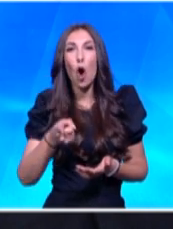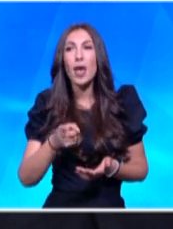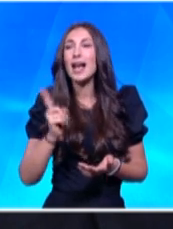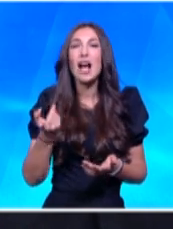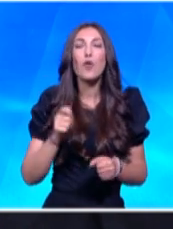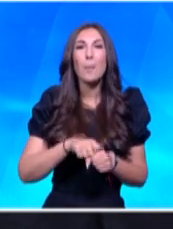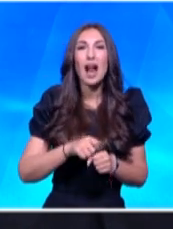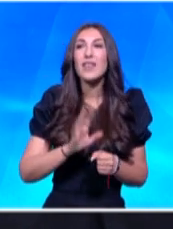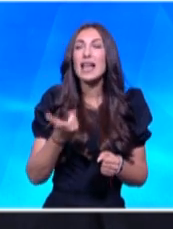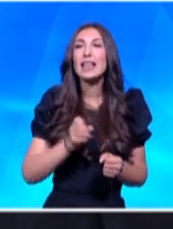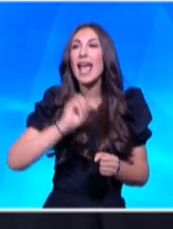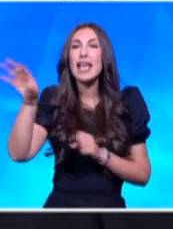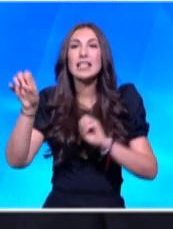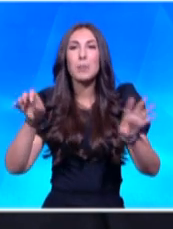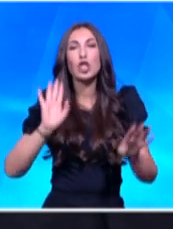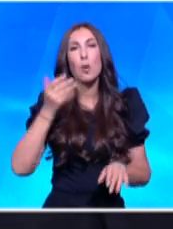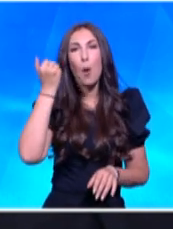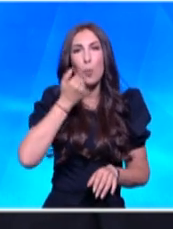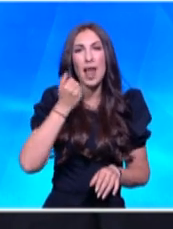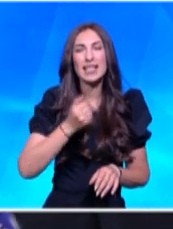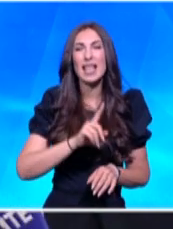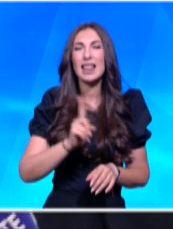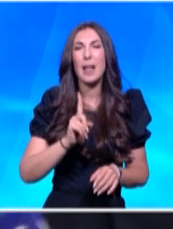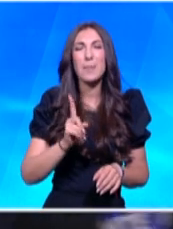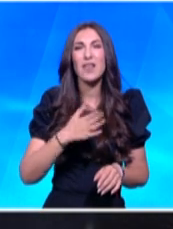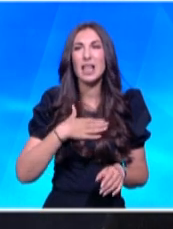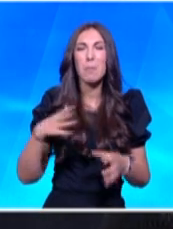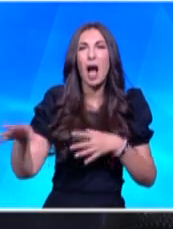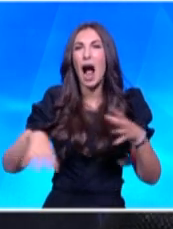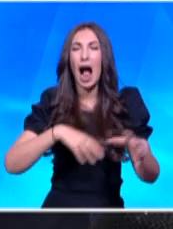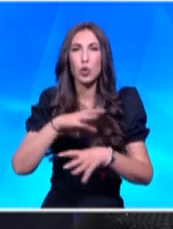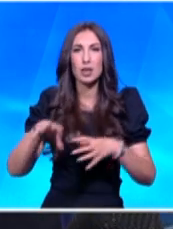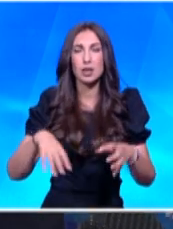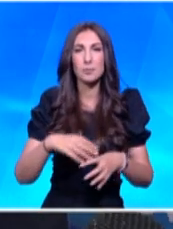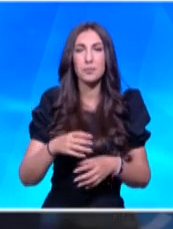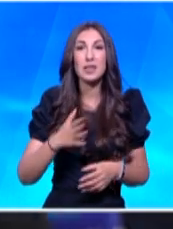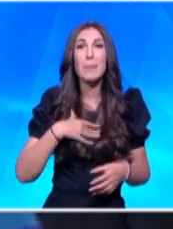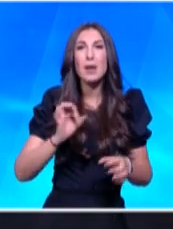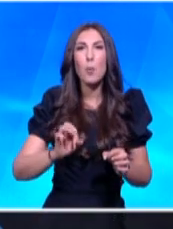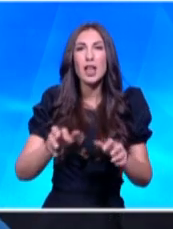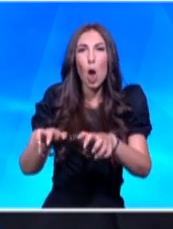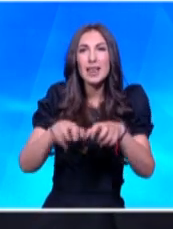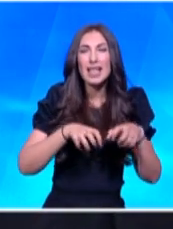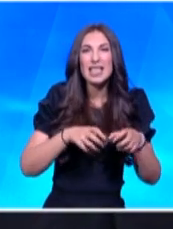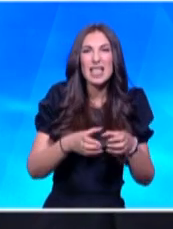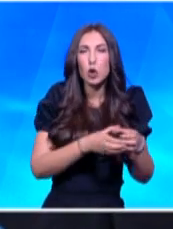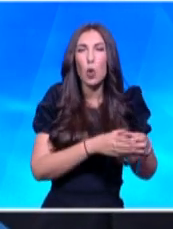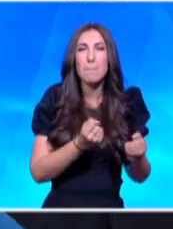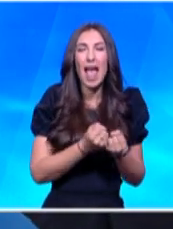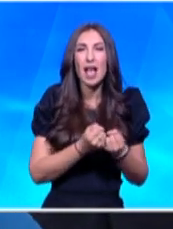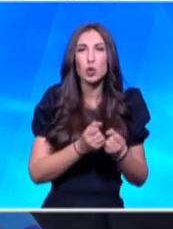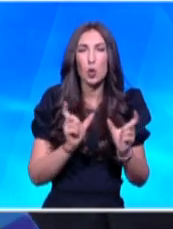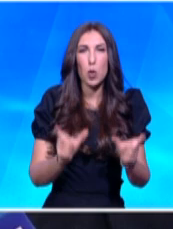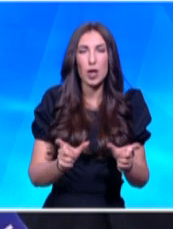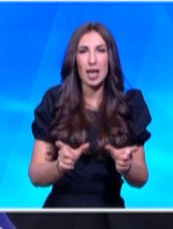и къде би бил най-полезен, за да не се създава хаос в дейностите. Има ли откъснати населени места в момента? Има в момента